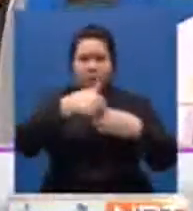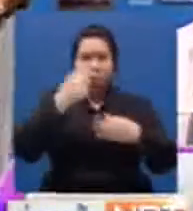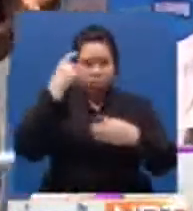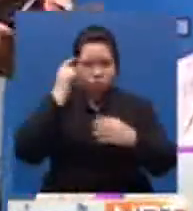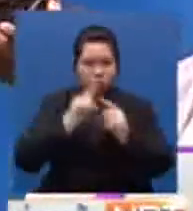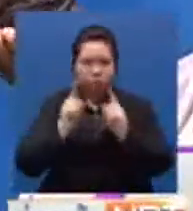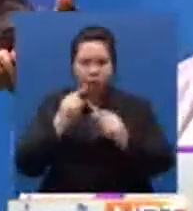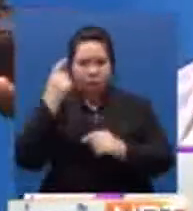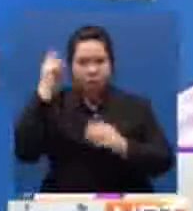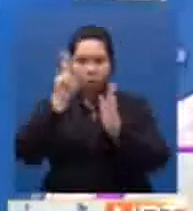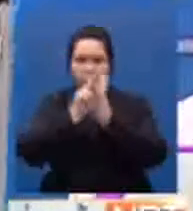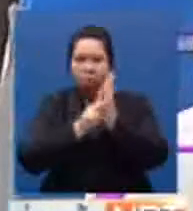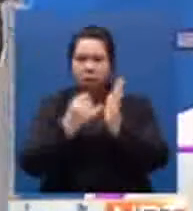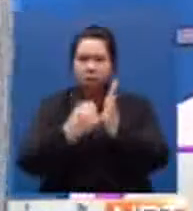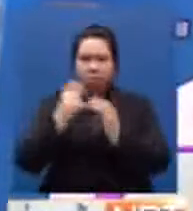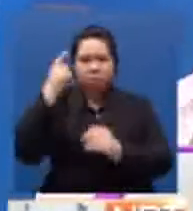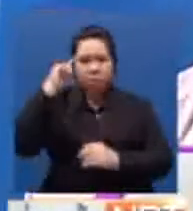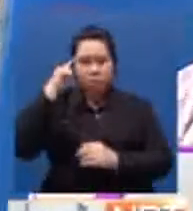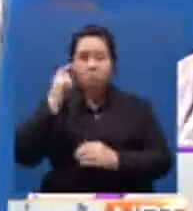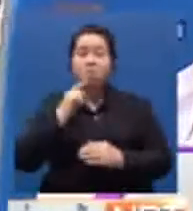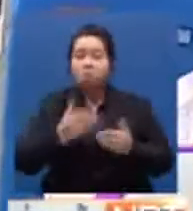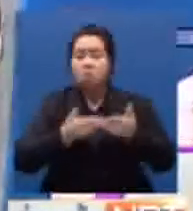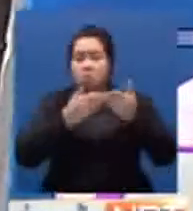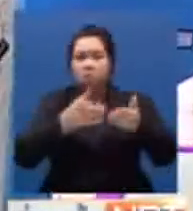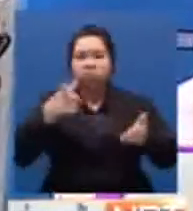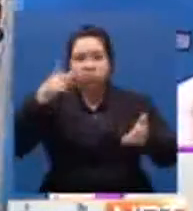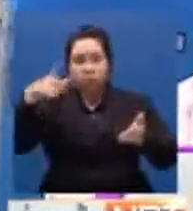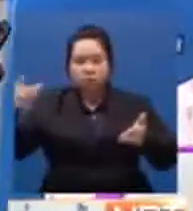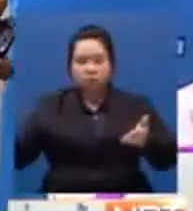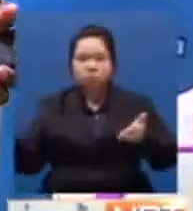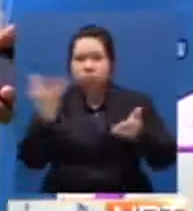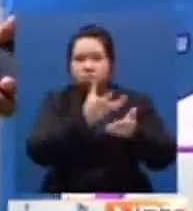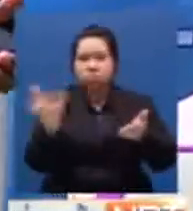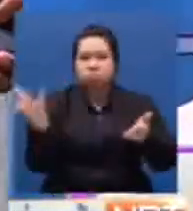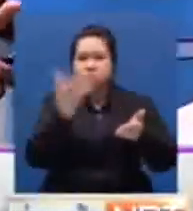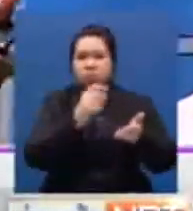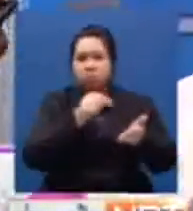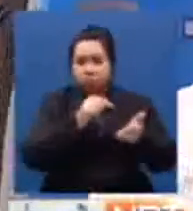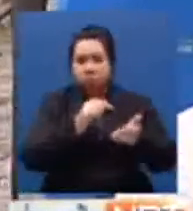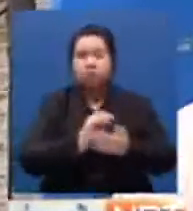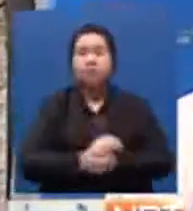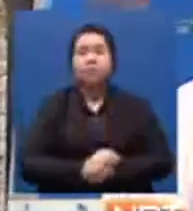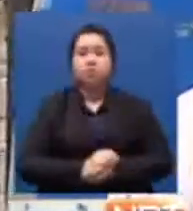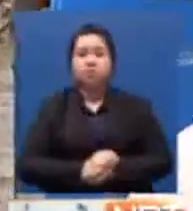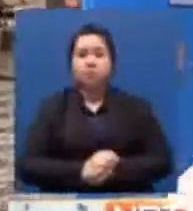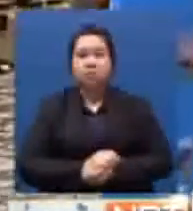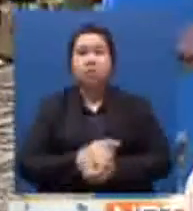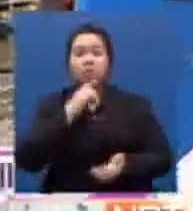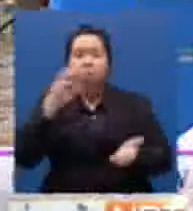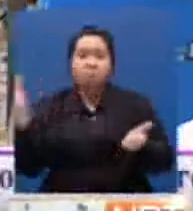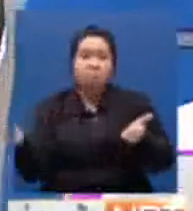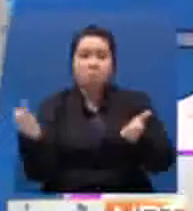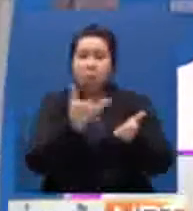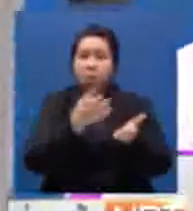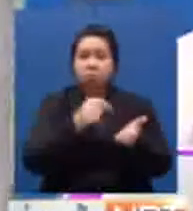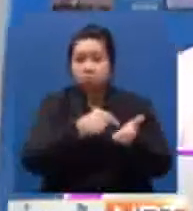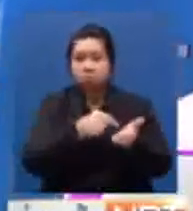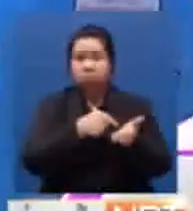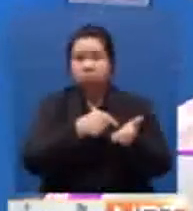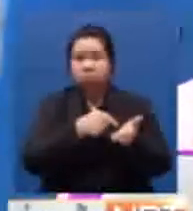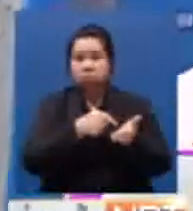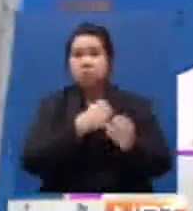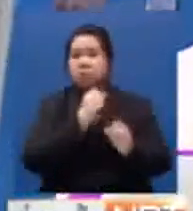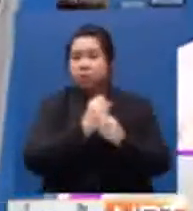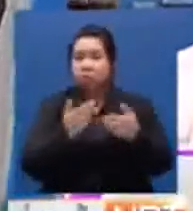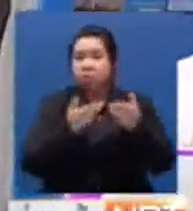อะไร จากใครครับพี ่จากเรือใหญ ่เขาให้ค่าจ้างเท่าไหร ่ก็เพิ่งลงมายังไม่ให้ลองงาน